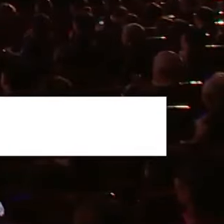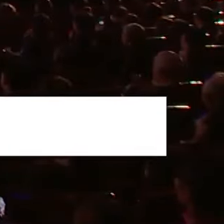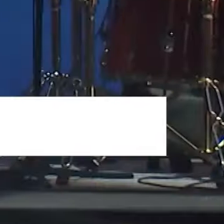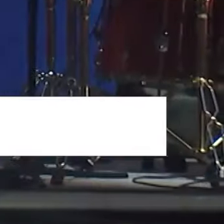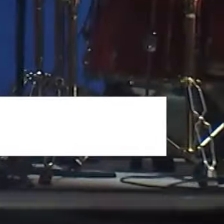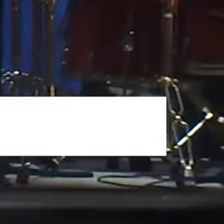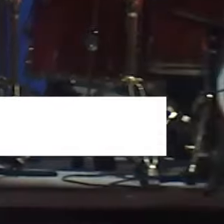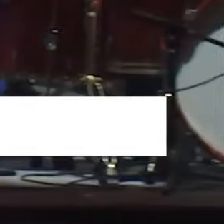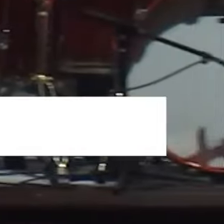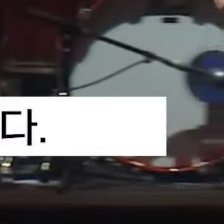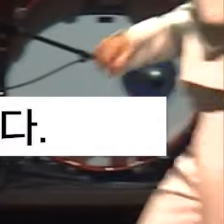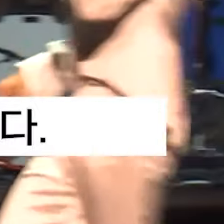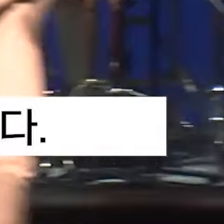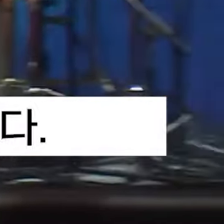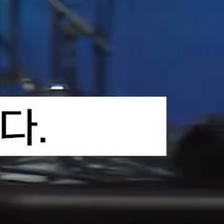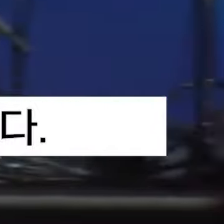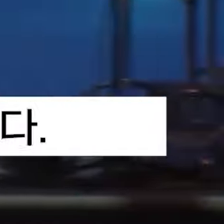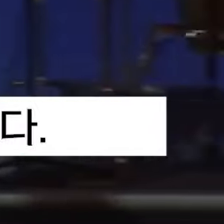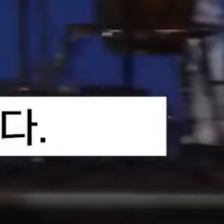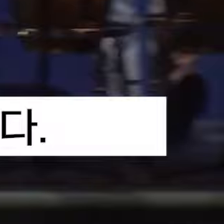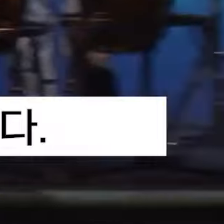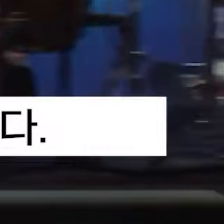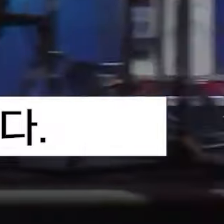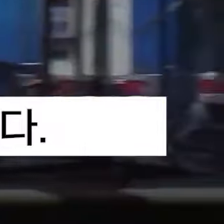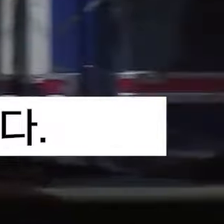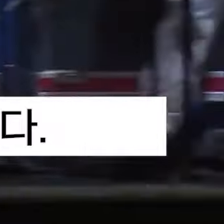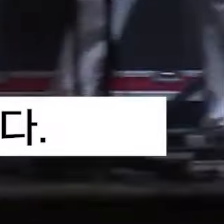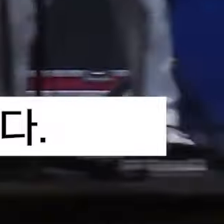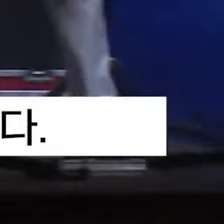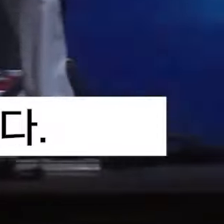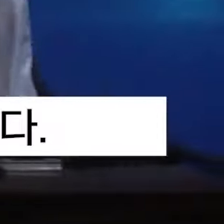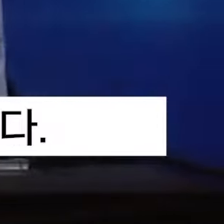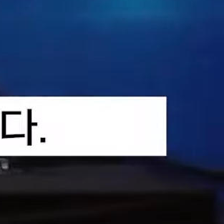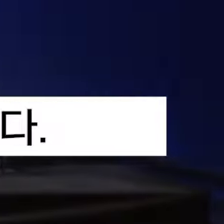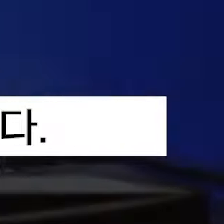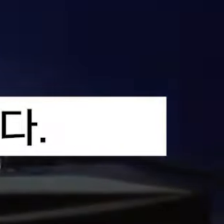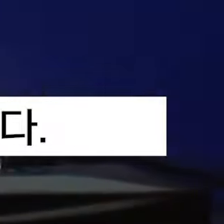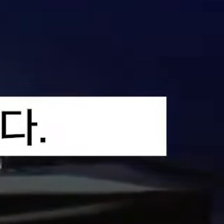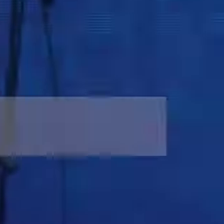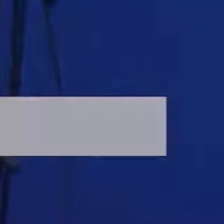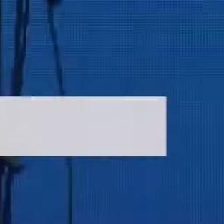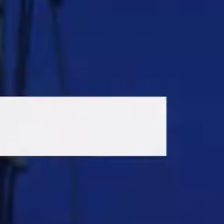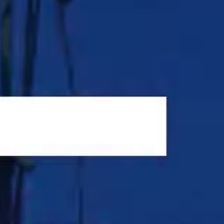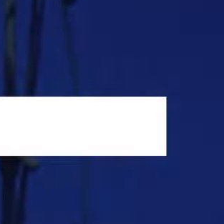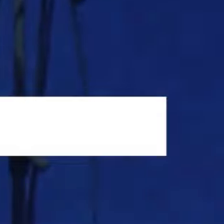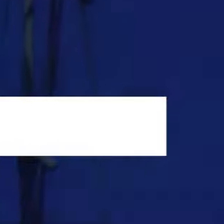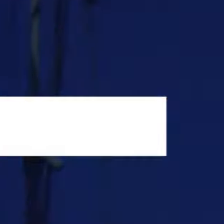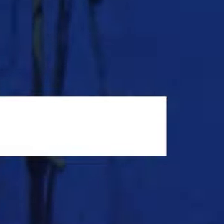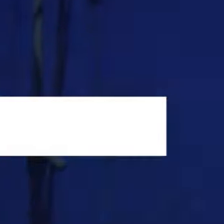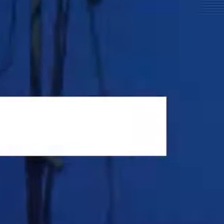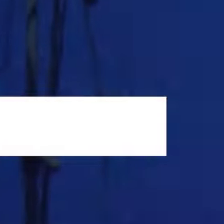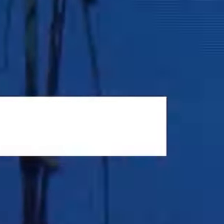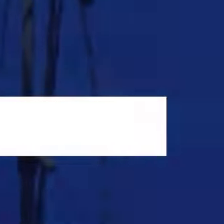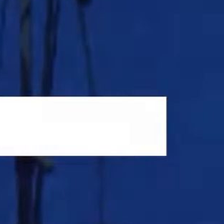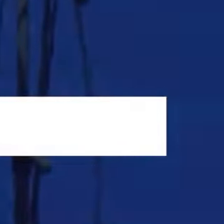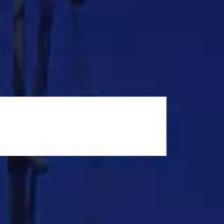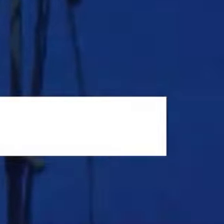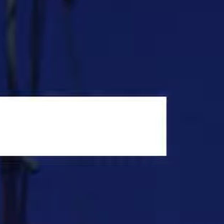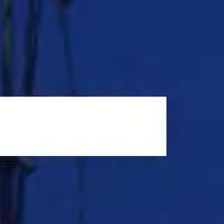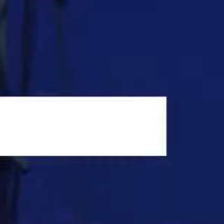공연에서서도 밴드는 한글을 배울 때 불렀던 미뉴 한글 뒤풀이를 노래했습니다 한글노래